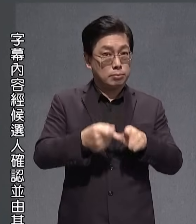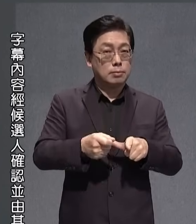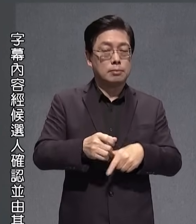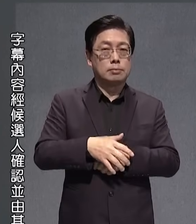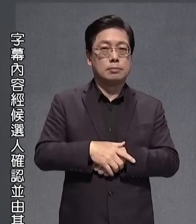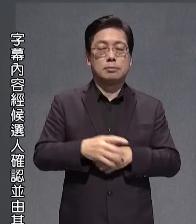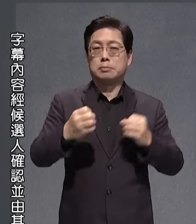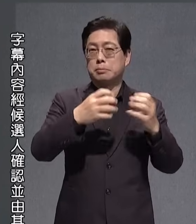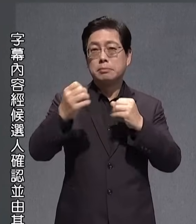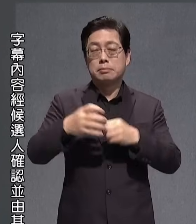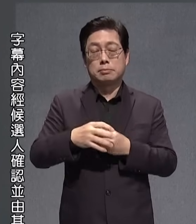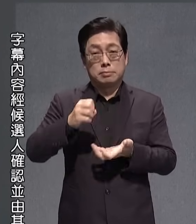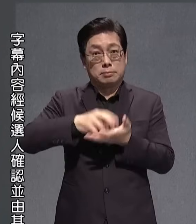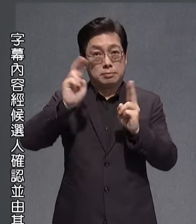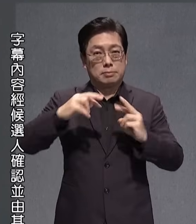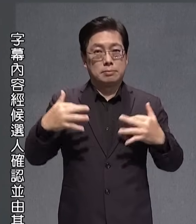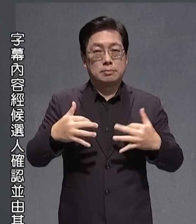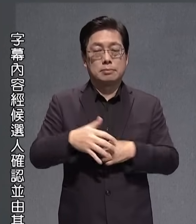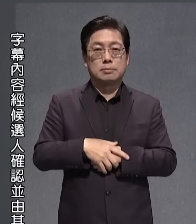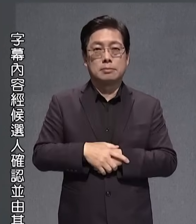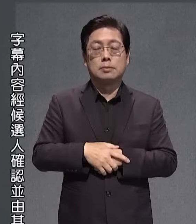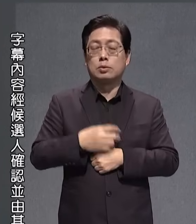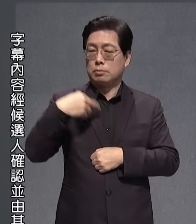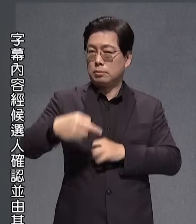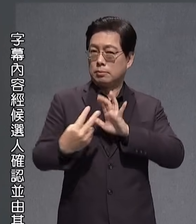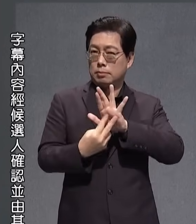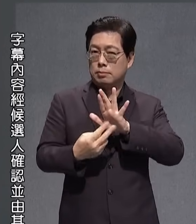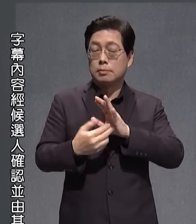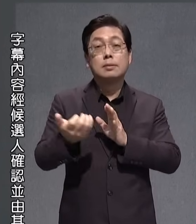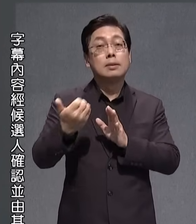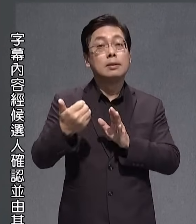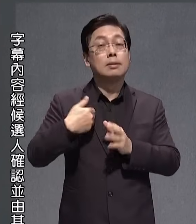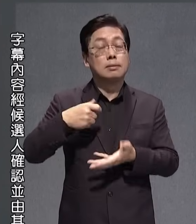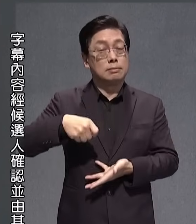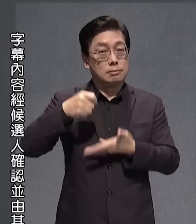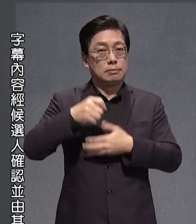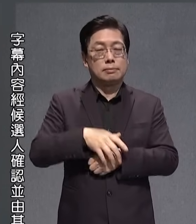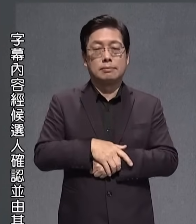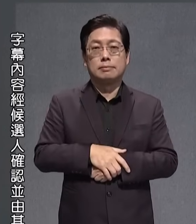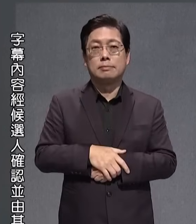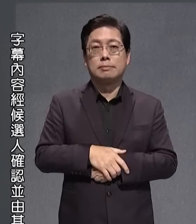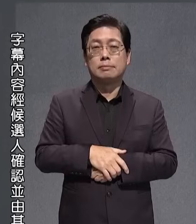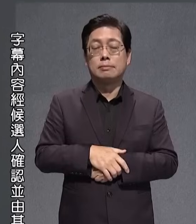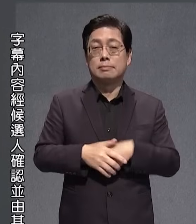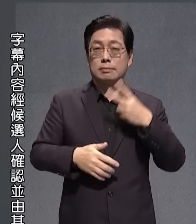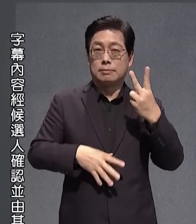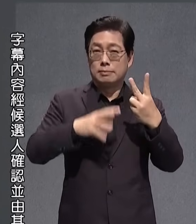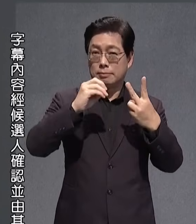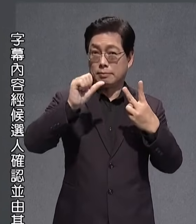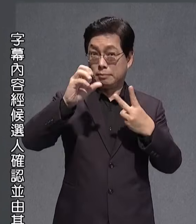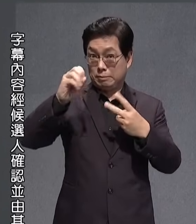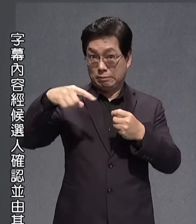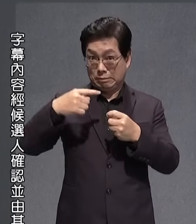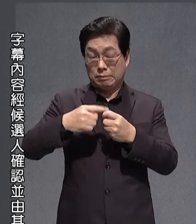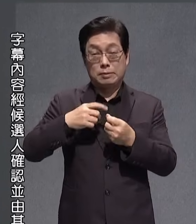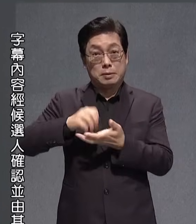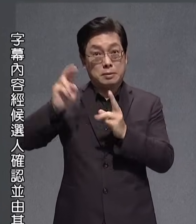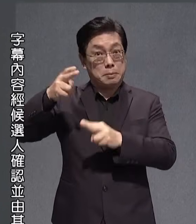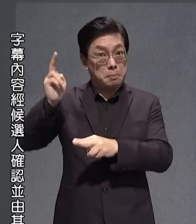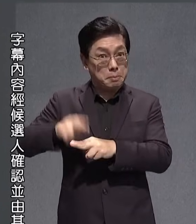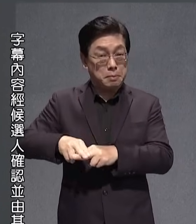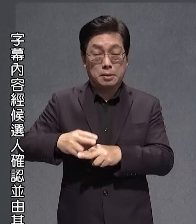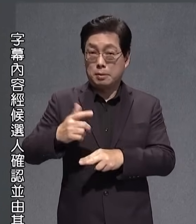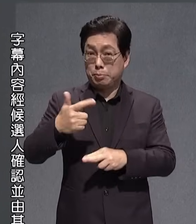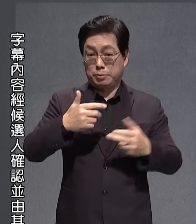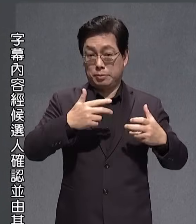面谈论核能啊。我再次强调，刚刚我已经有提到过，2050非核家园并不是